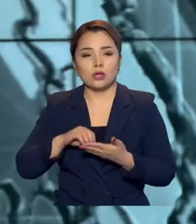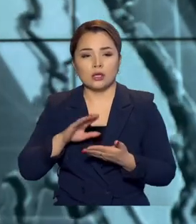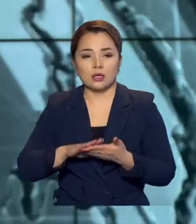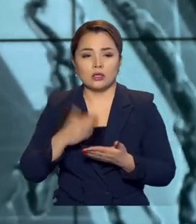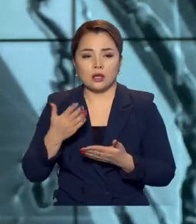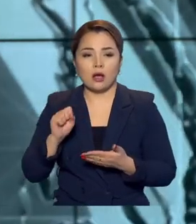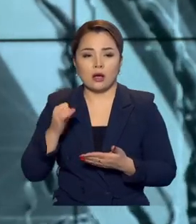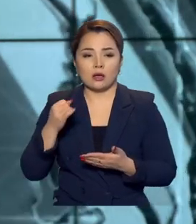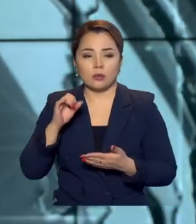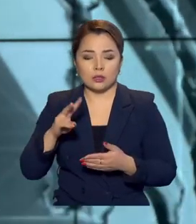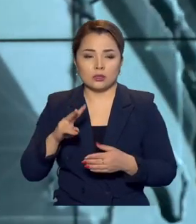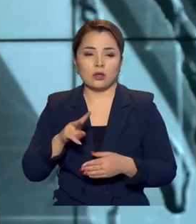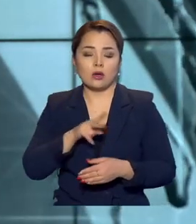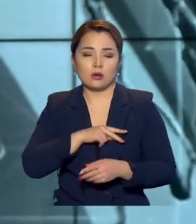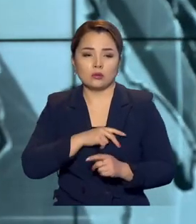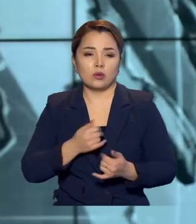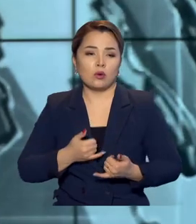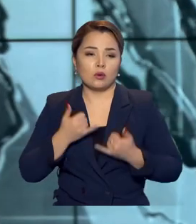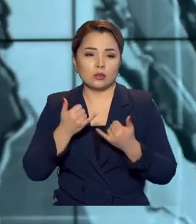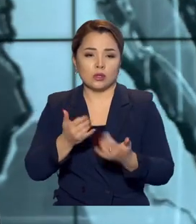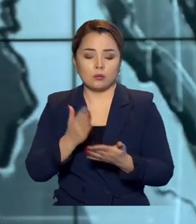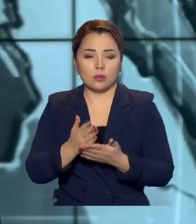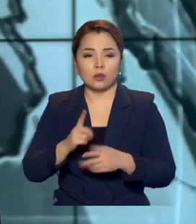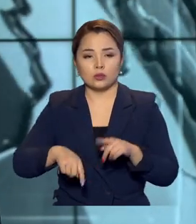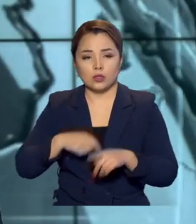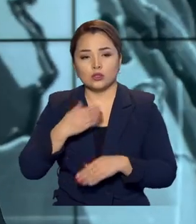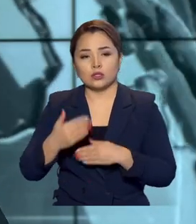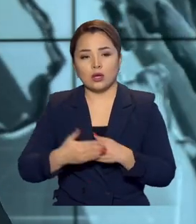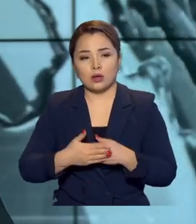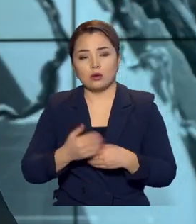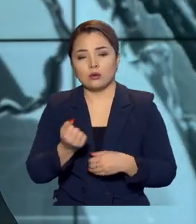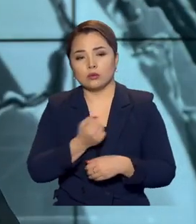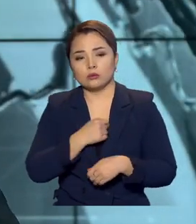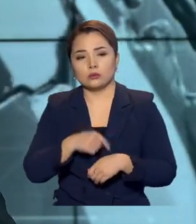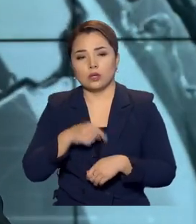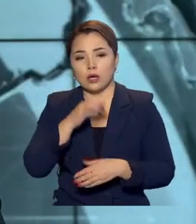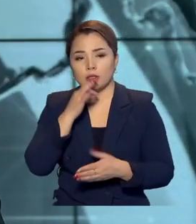орденімен марапатталды. Қорғаныс министрлігі жақындары мен туыстарына қайғырып көңіл айтады.